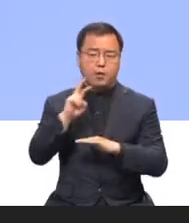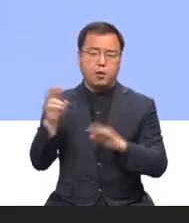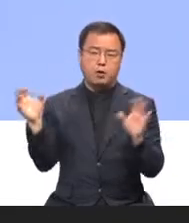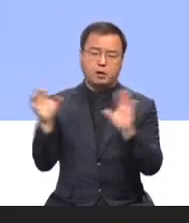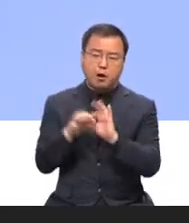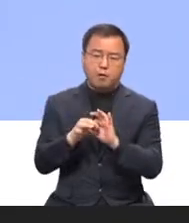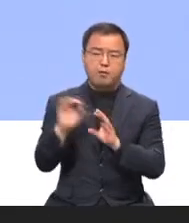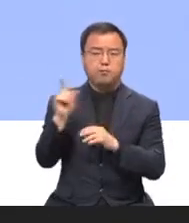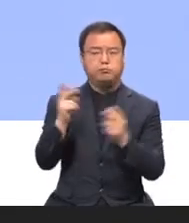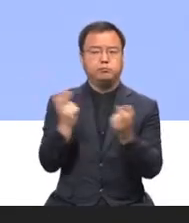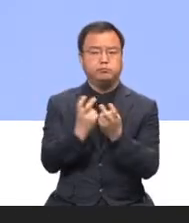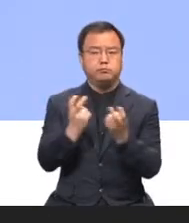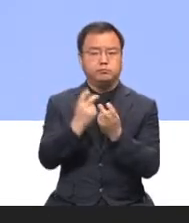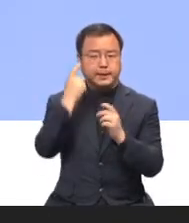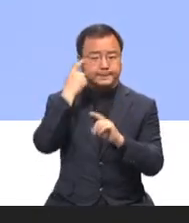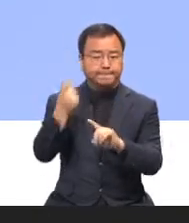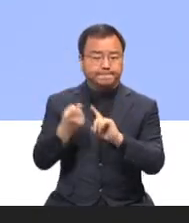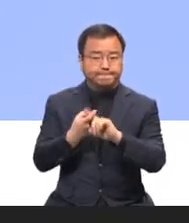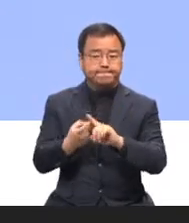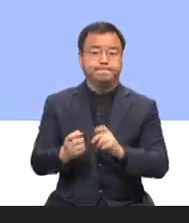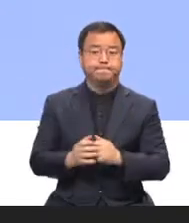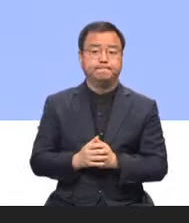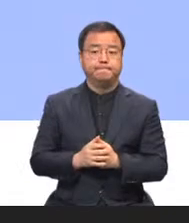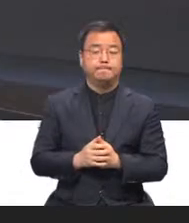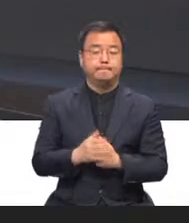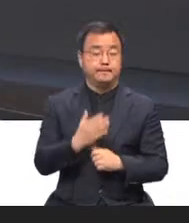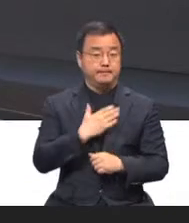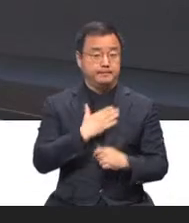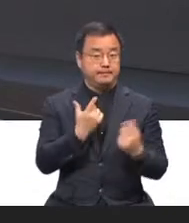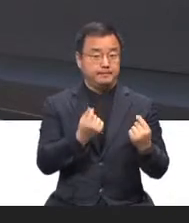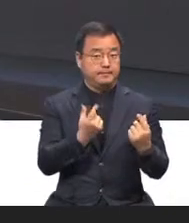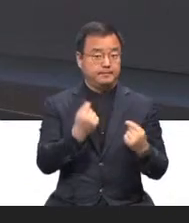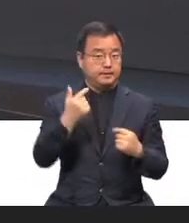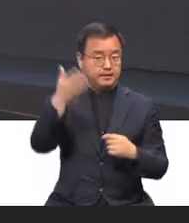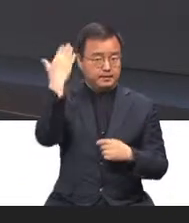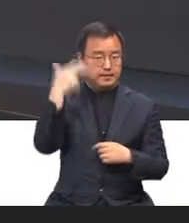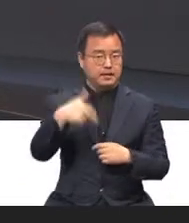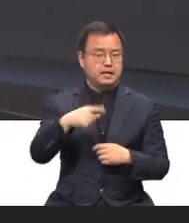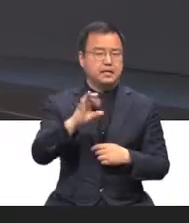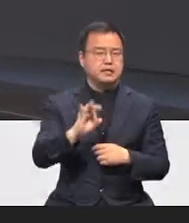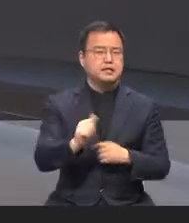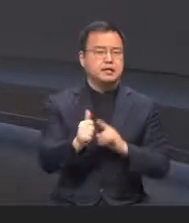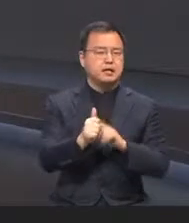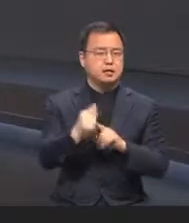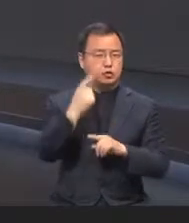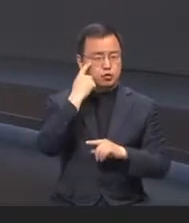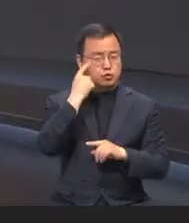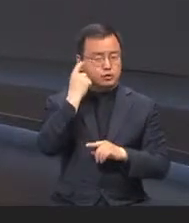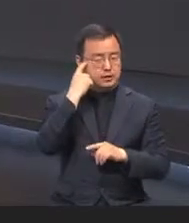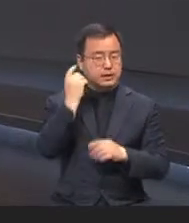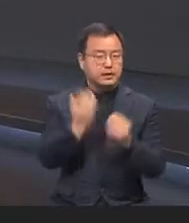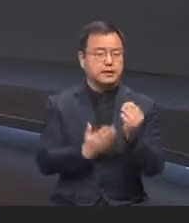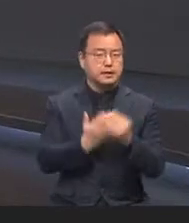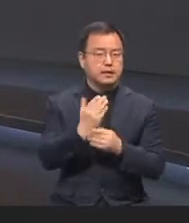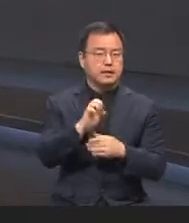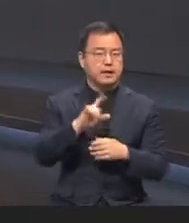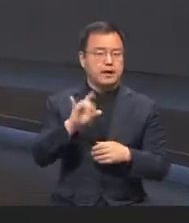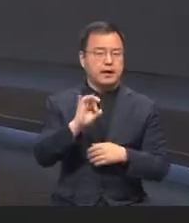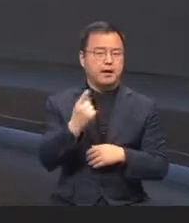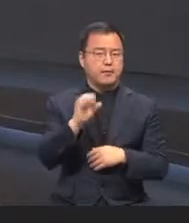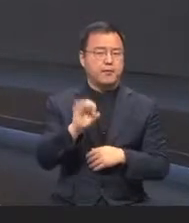결합했을 찌 3 주목이 되고 있습니다 그렇습니다 저도 그 전국 성씨 그 눈빛이 생각이 나서 아 근데 펭 비를 말씀을 좀 드렸던 것